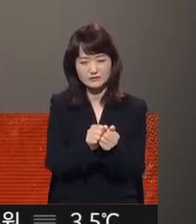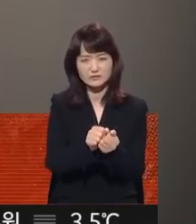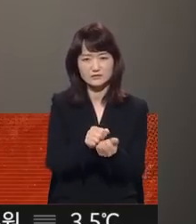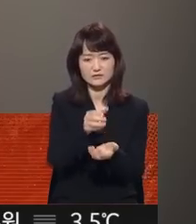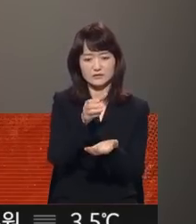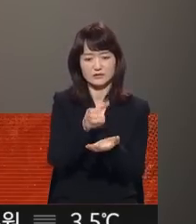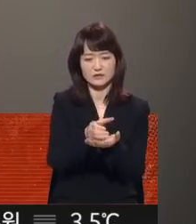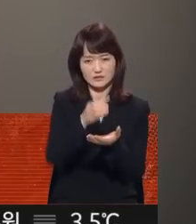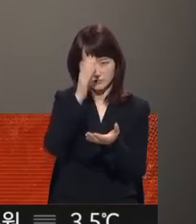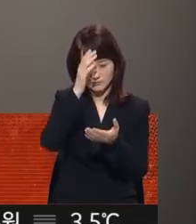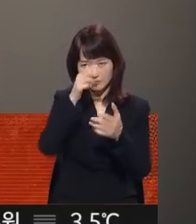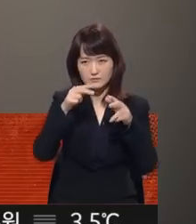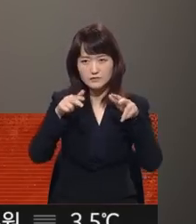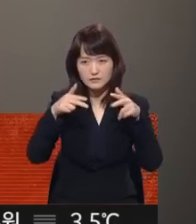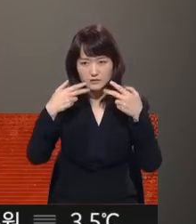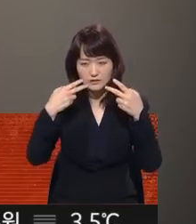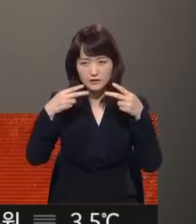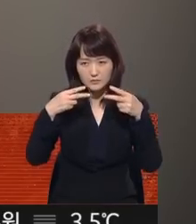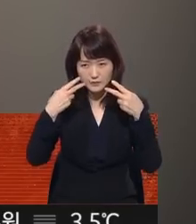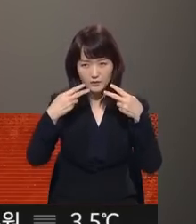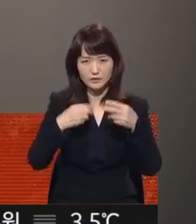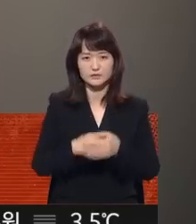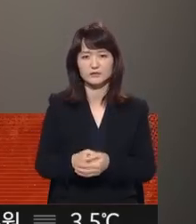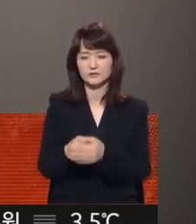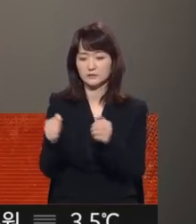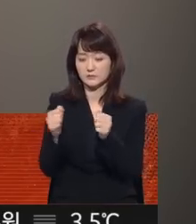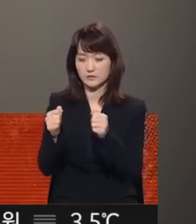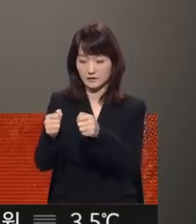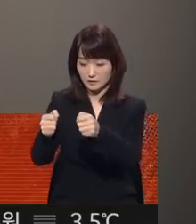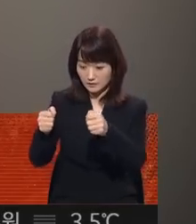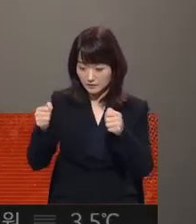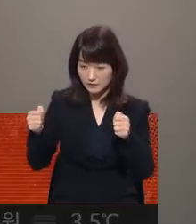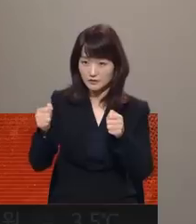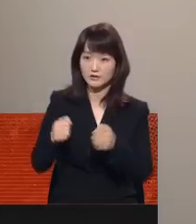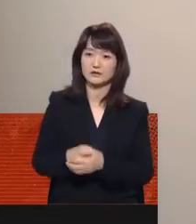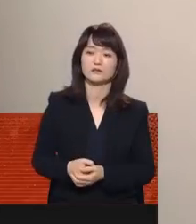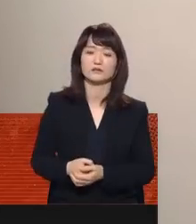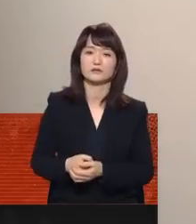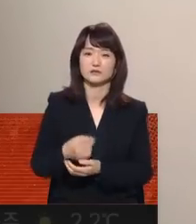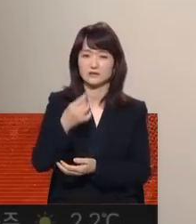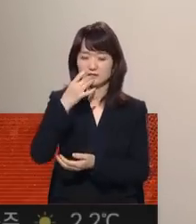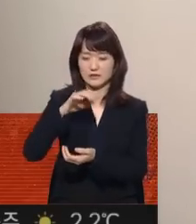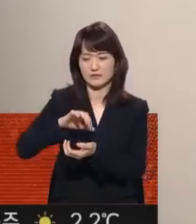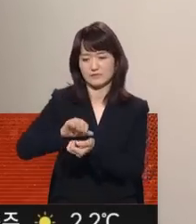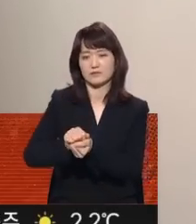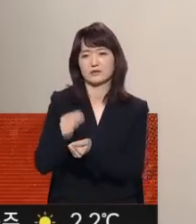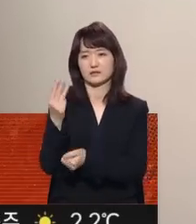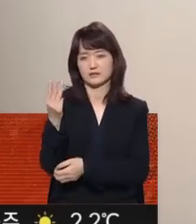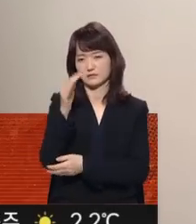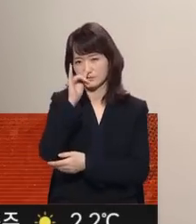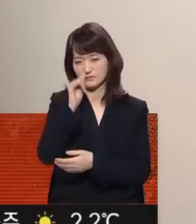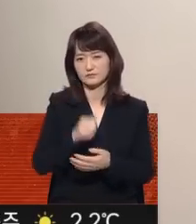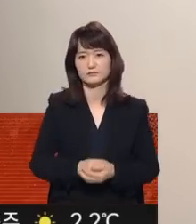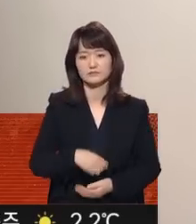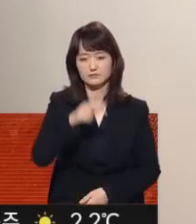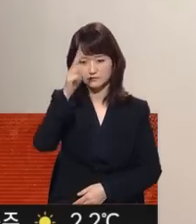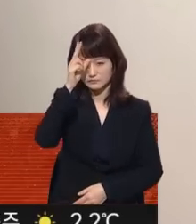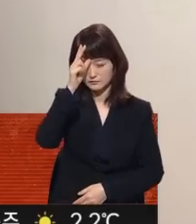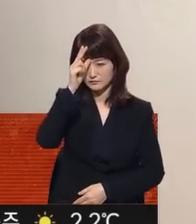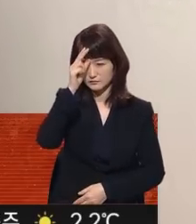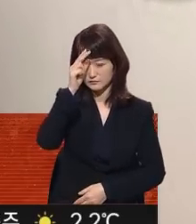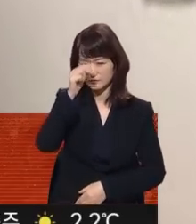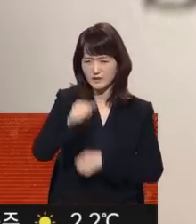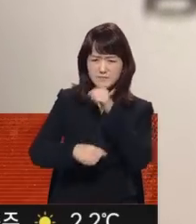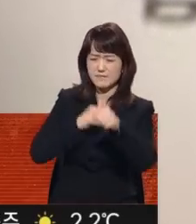냉장고에도 막걸리 세 병이 들어 있었다고 합니다 그리고 잠시 뒤에 설명을 좀 더 자세히 해주시겠지만 경찰이 출동했는데요이 경찰한테도 함부로